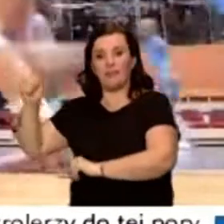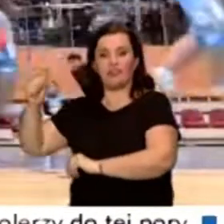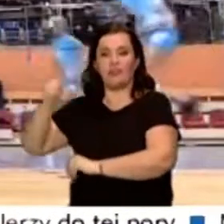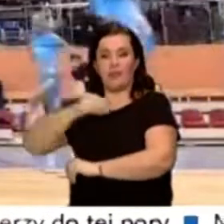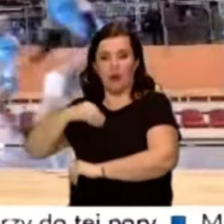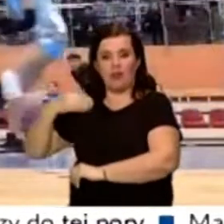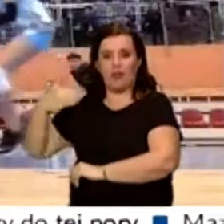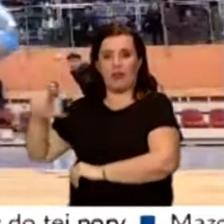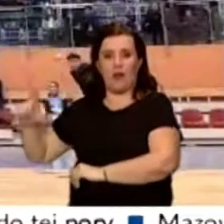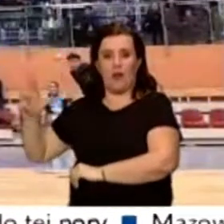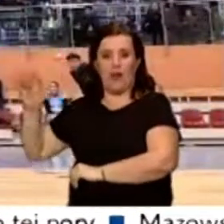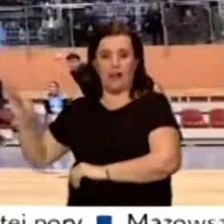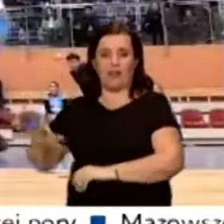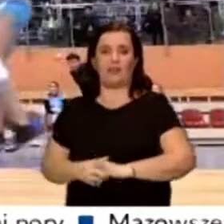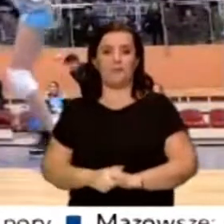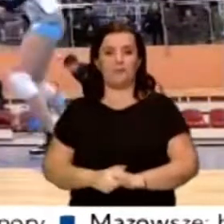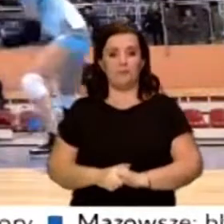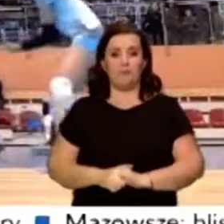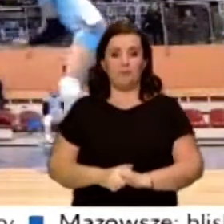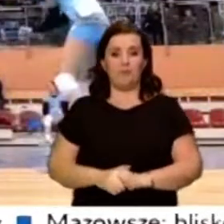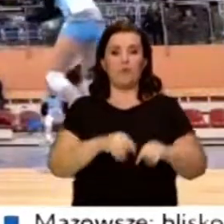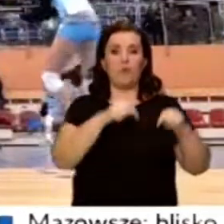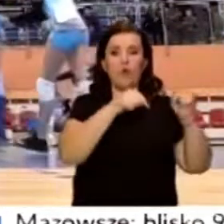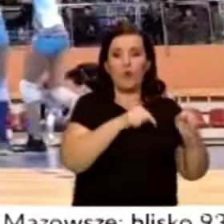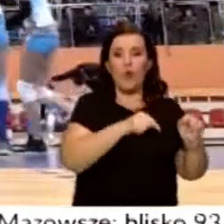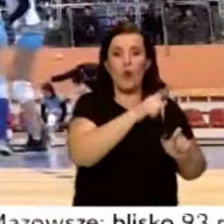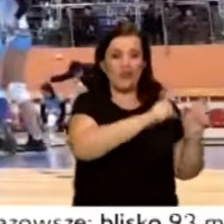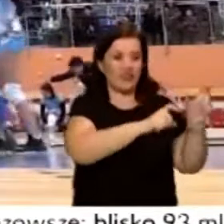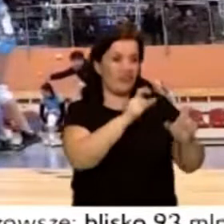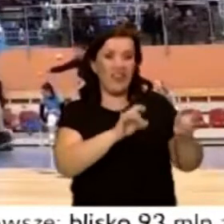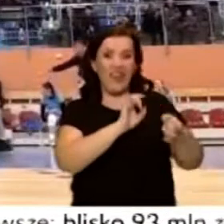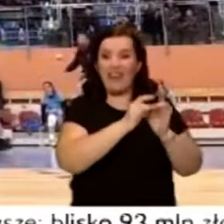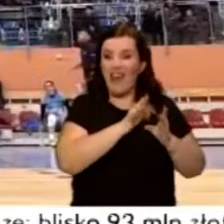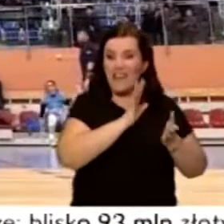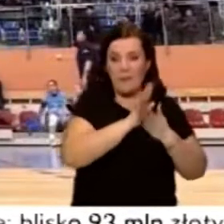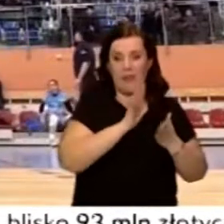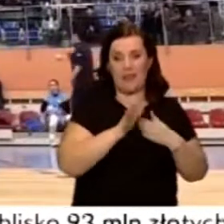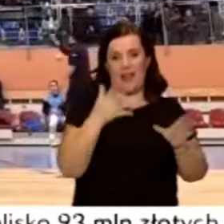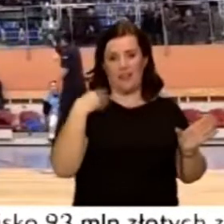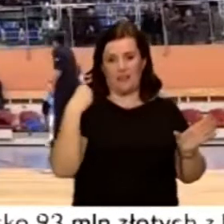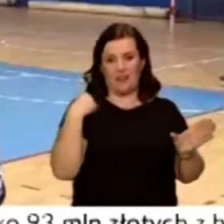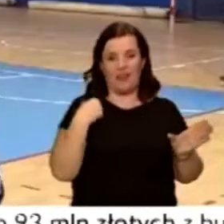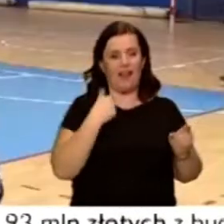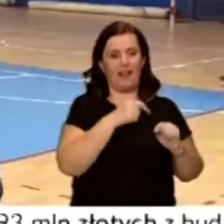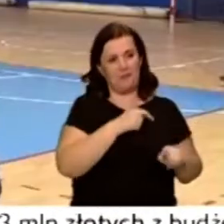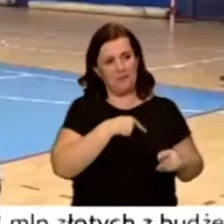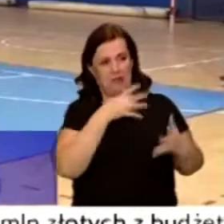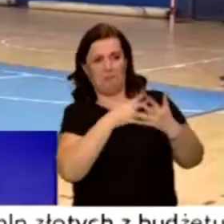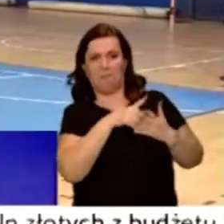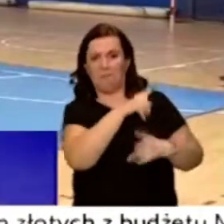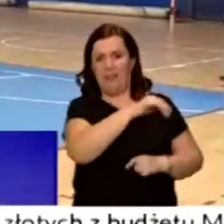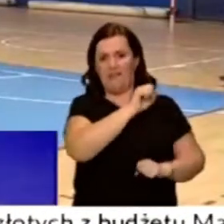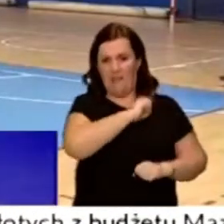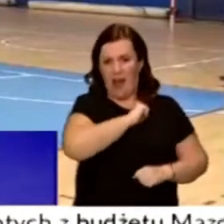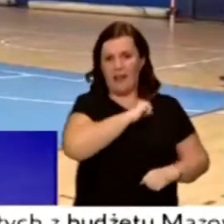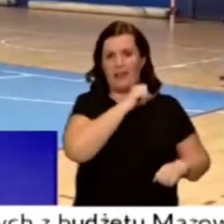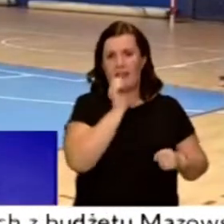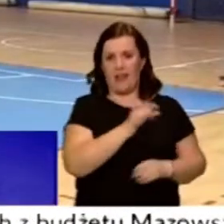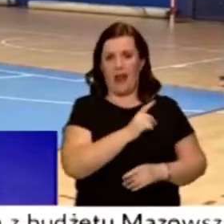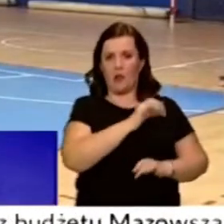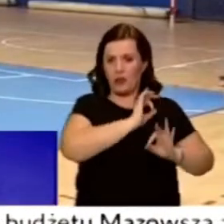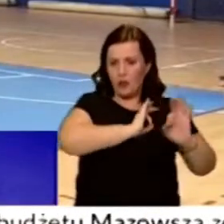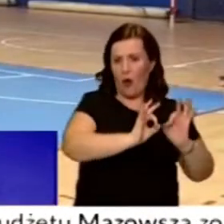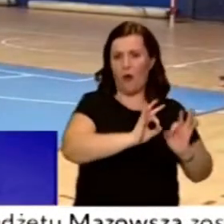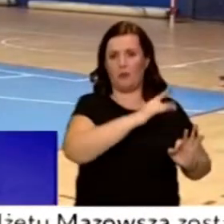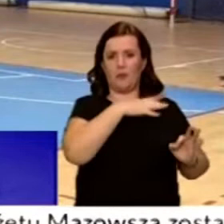to zawodniczki 15-letnie. Bardzo ładnie walczyliśmy. Uważam, że nawet ten